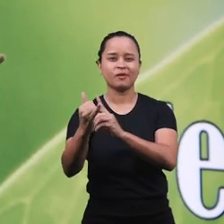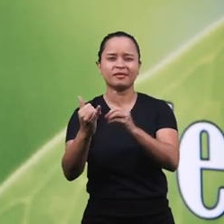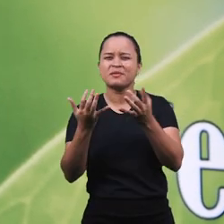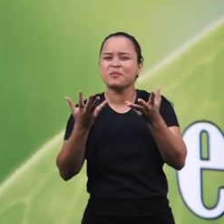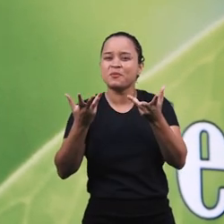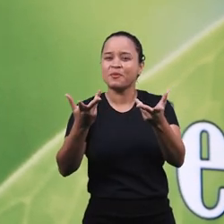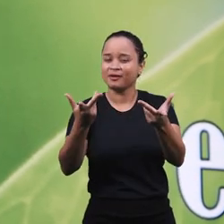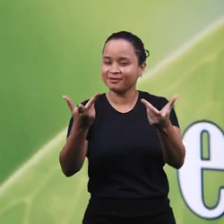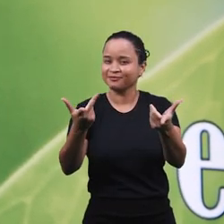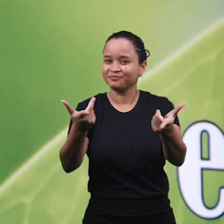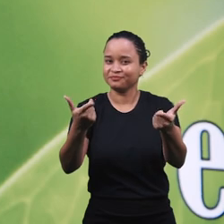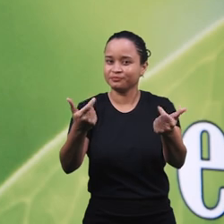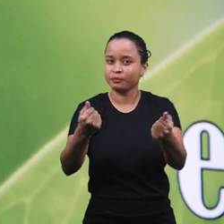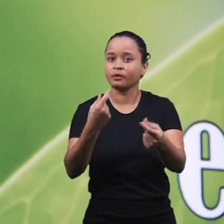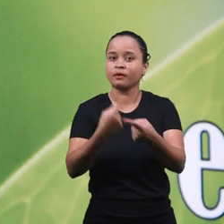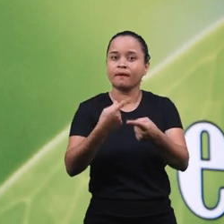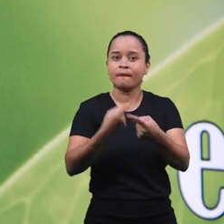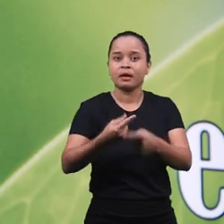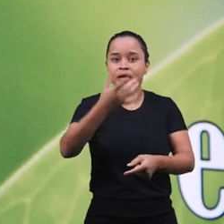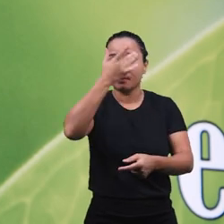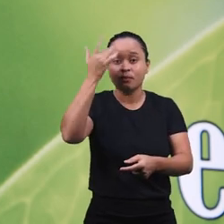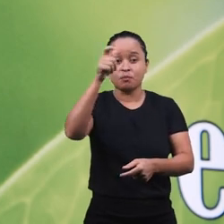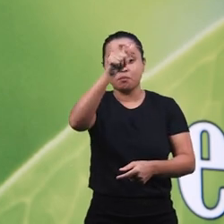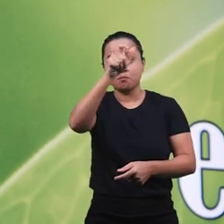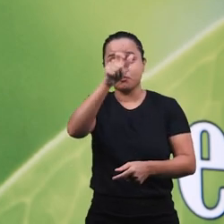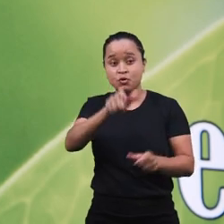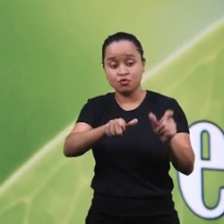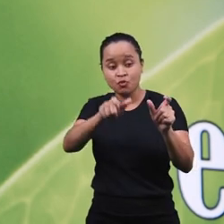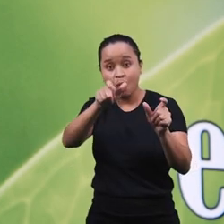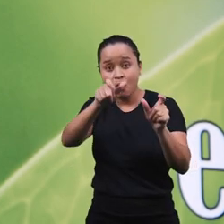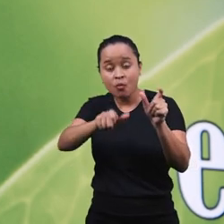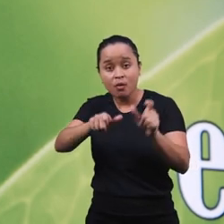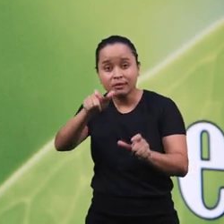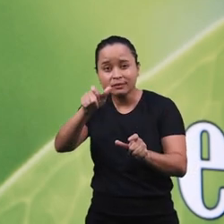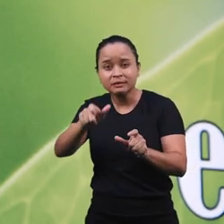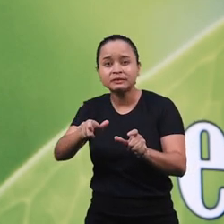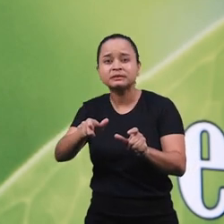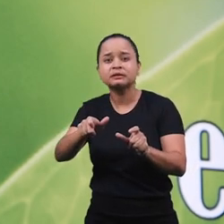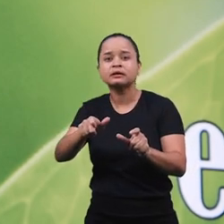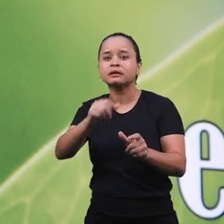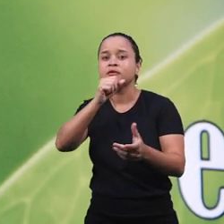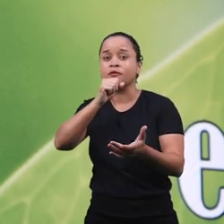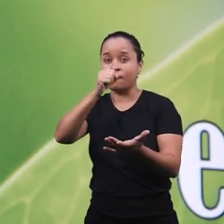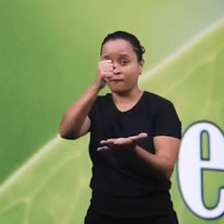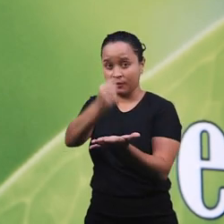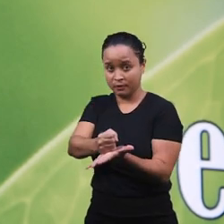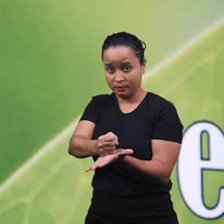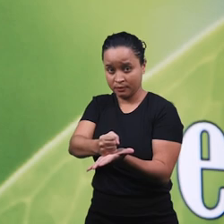extraordinaire entre des hommes, des personnages de l'Ancien Testament,